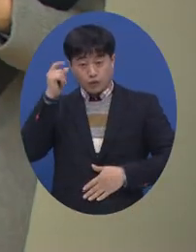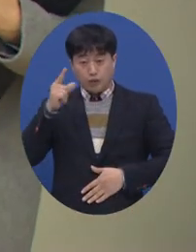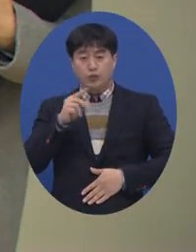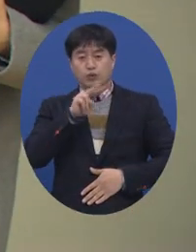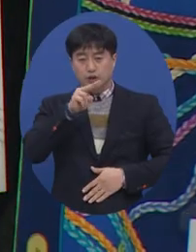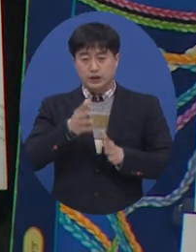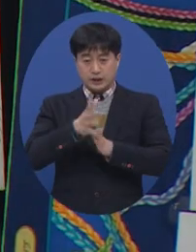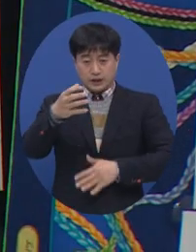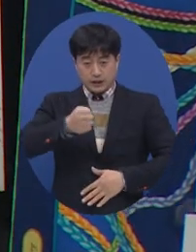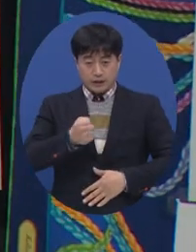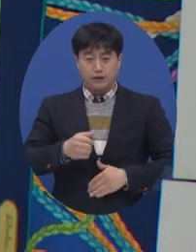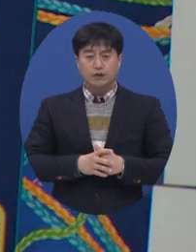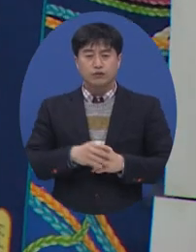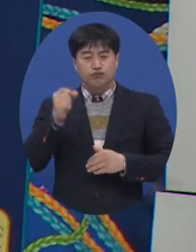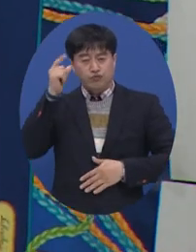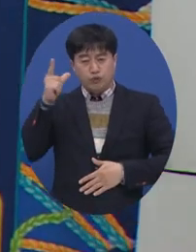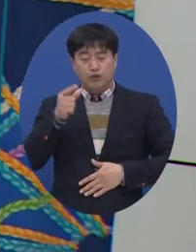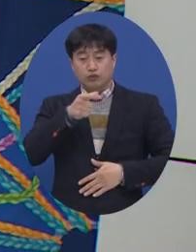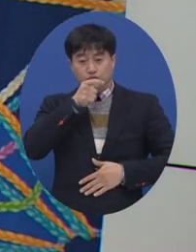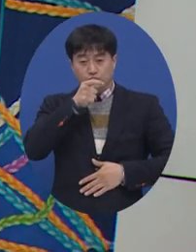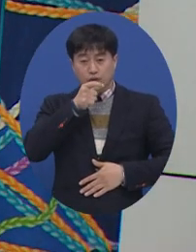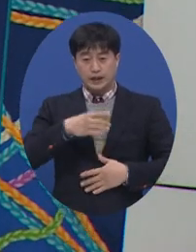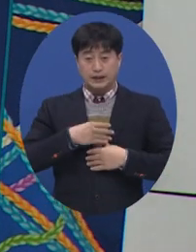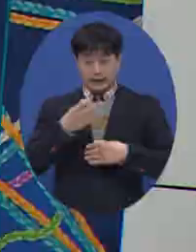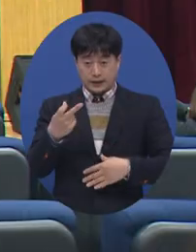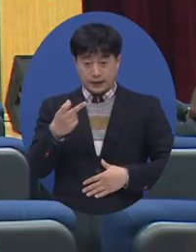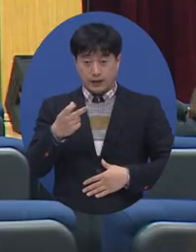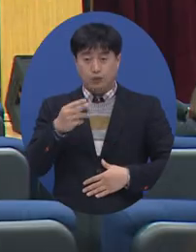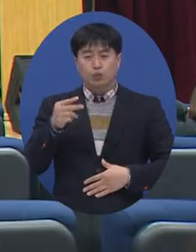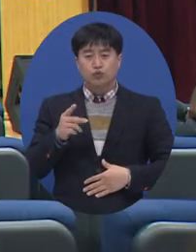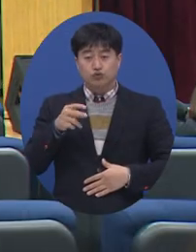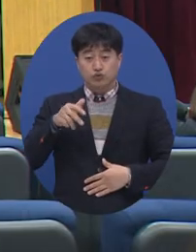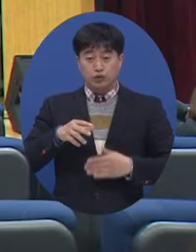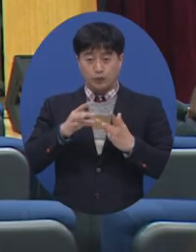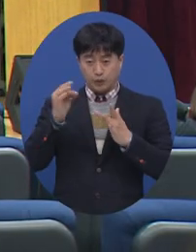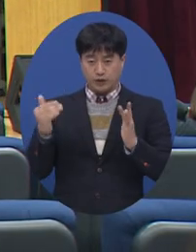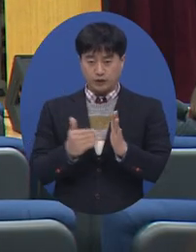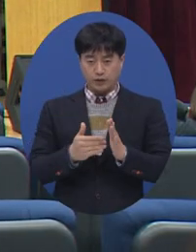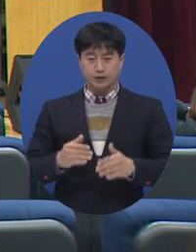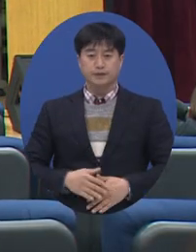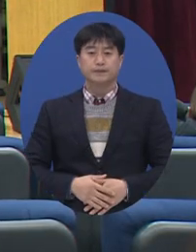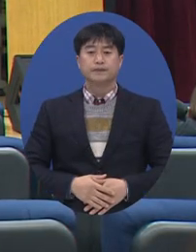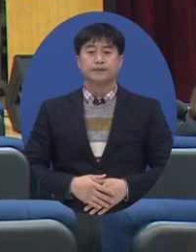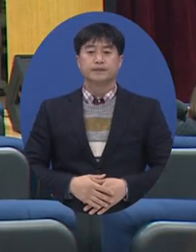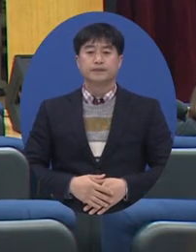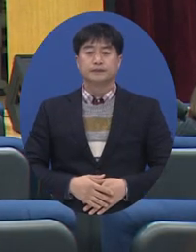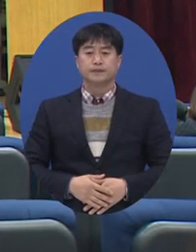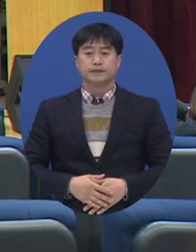용인시에 돌아갔고 우수상으론 수원시와 안산시, 동두천시가 선정됐습니다.